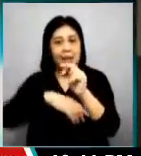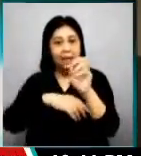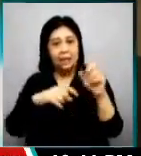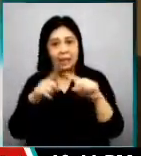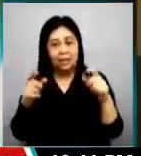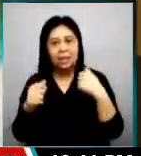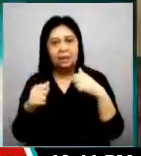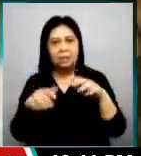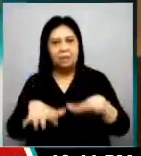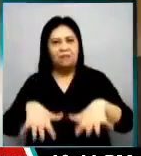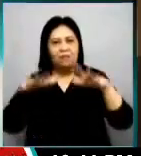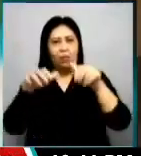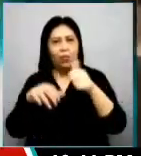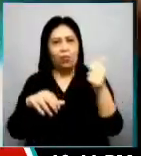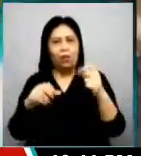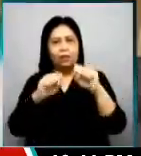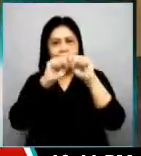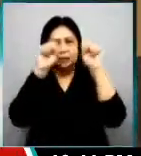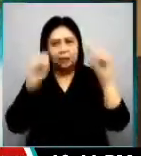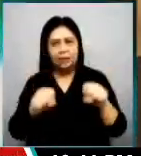ng isang istasyon ng subway.